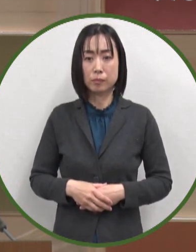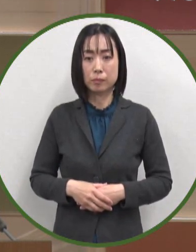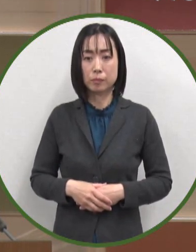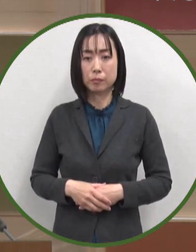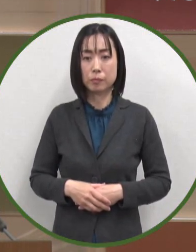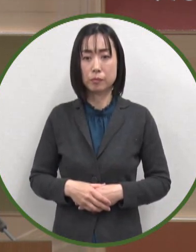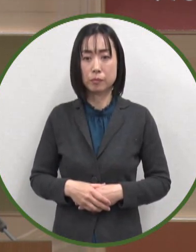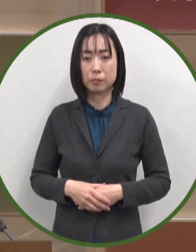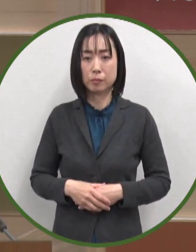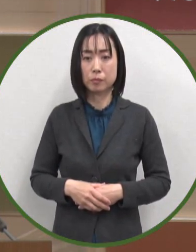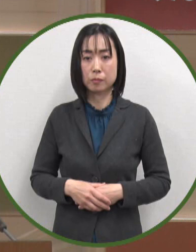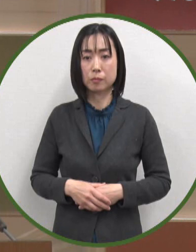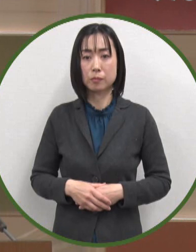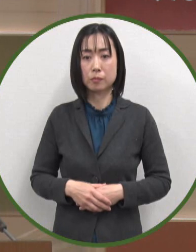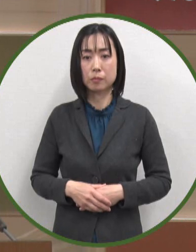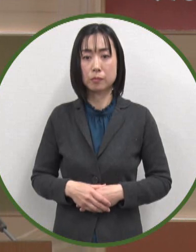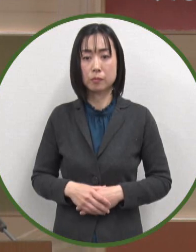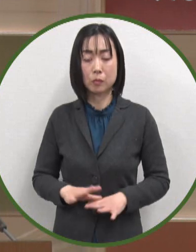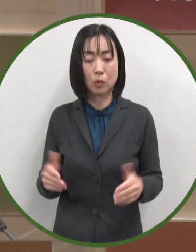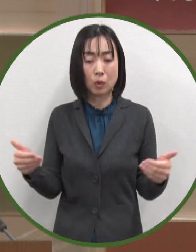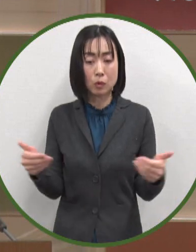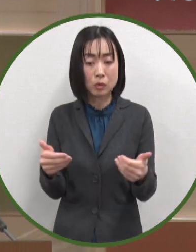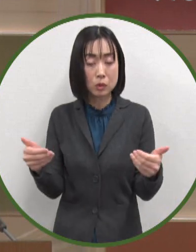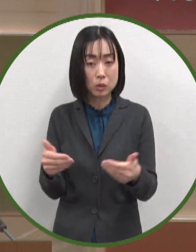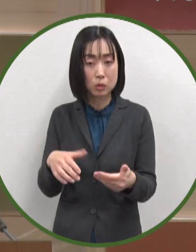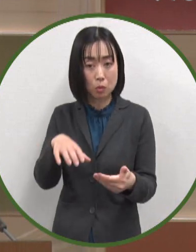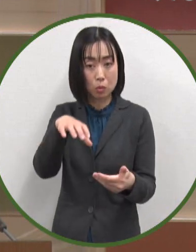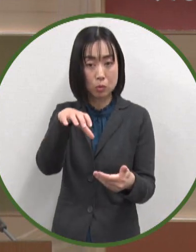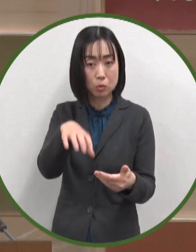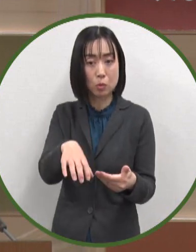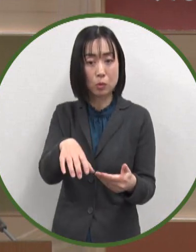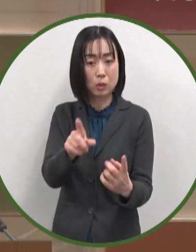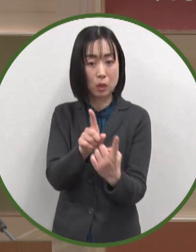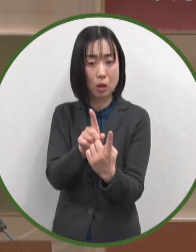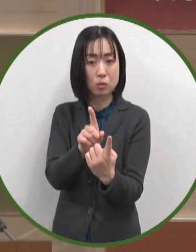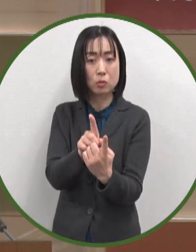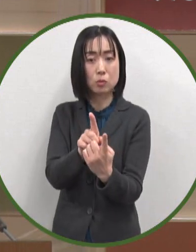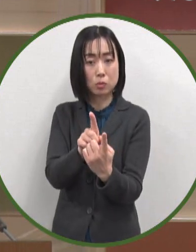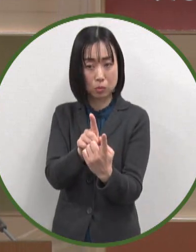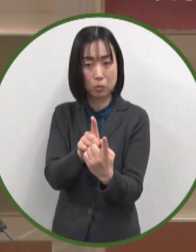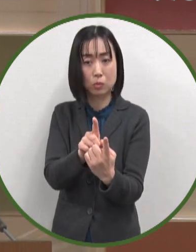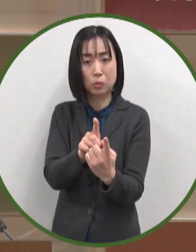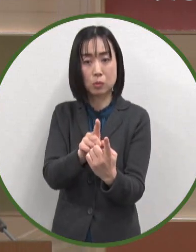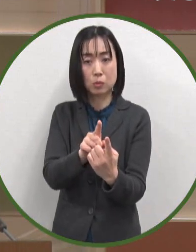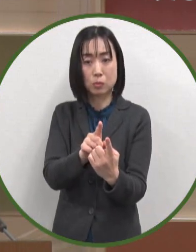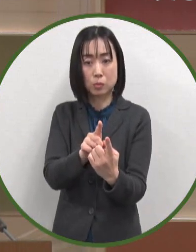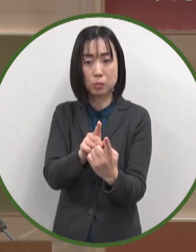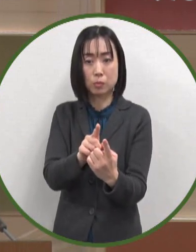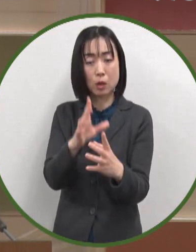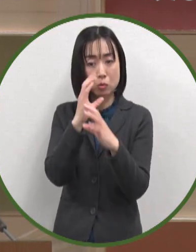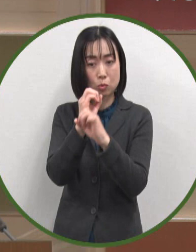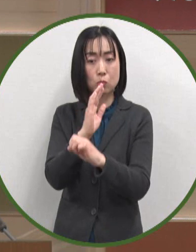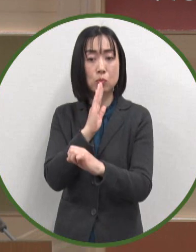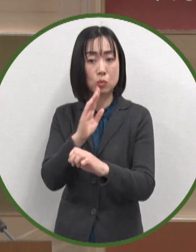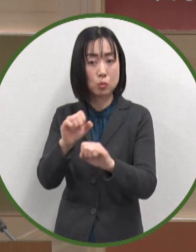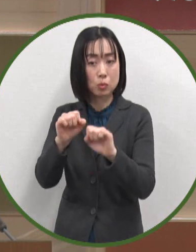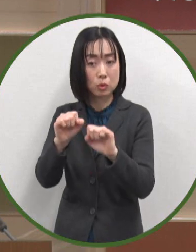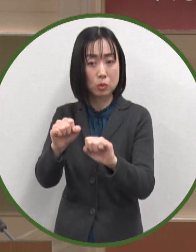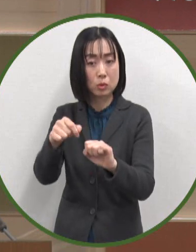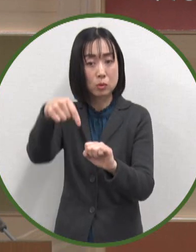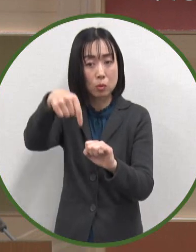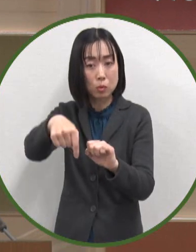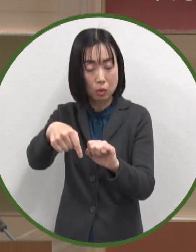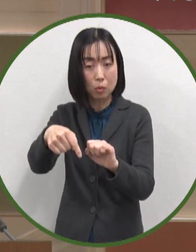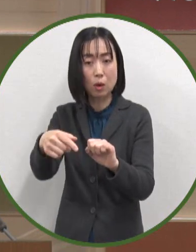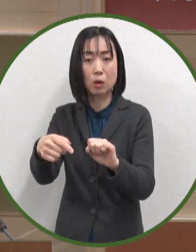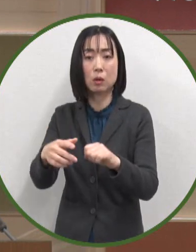今のこの事業所に対するですね、全事業所集中実施でありますが、これは最終的に